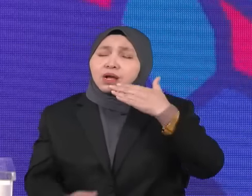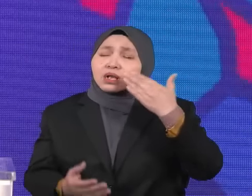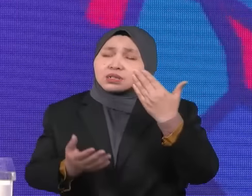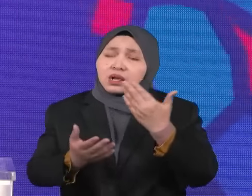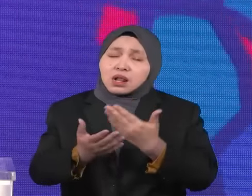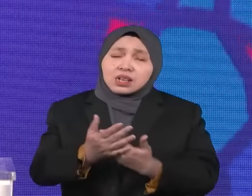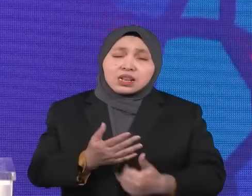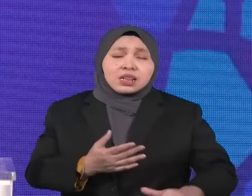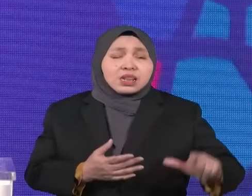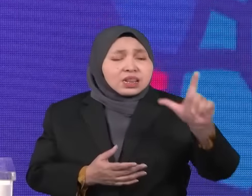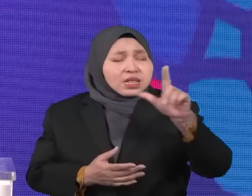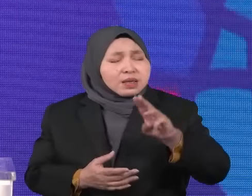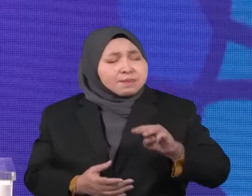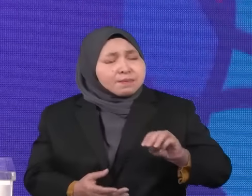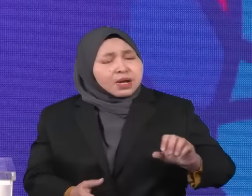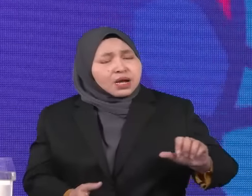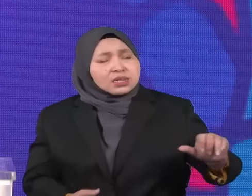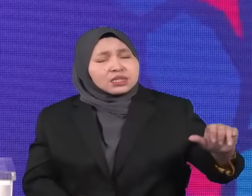hasanatun liman